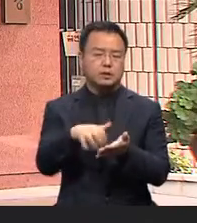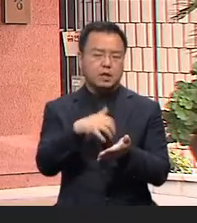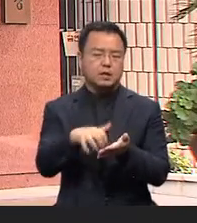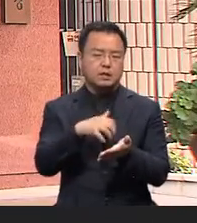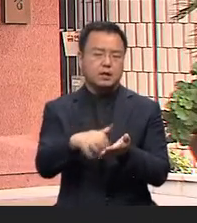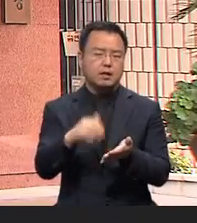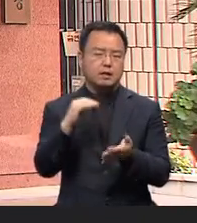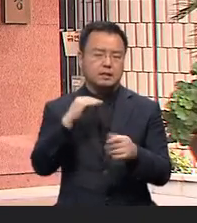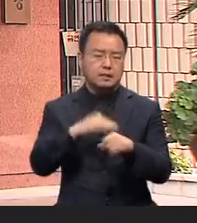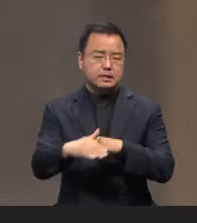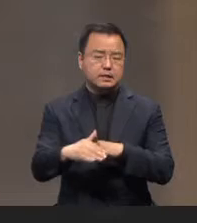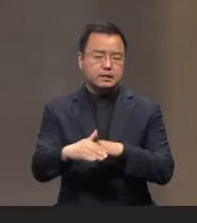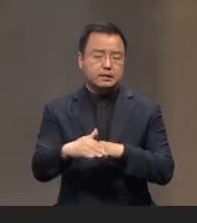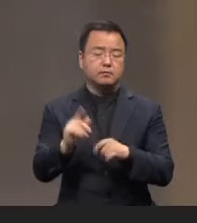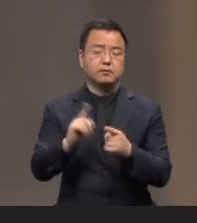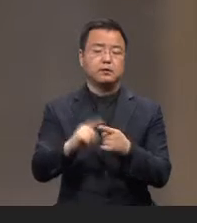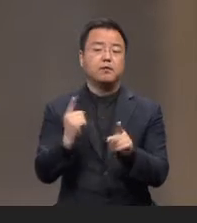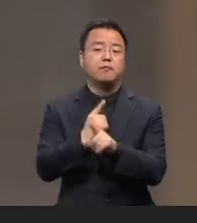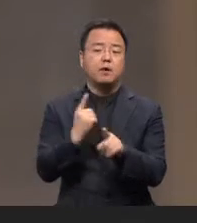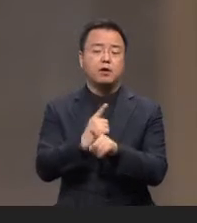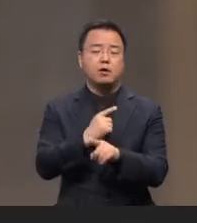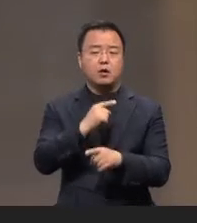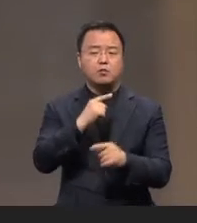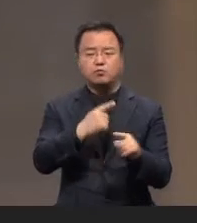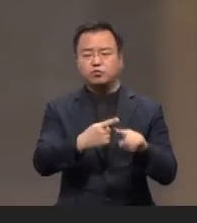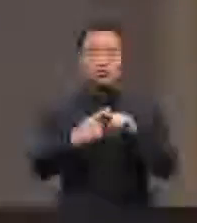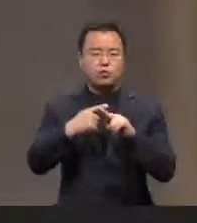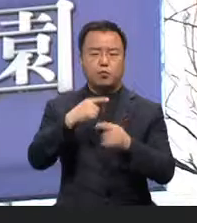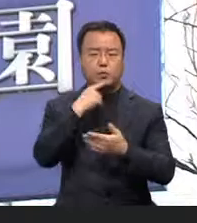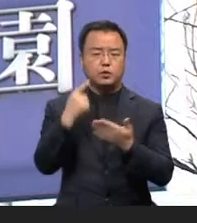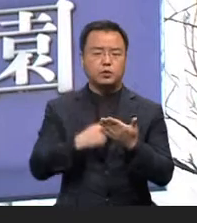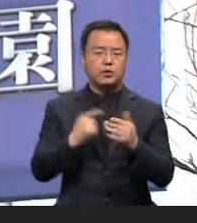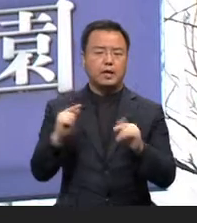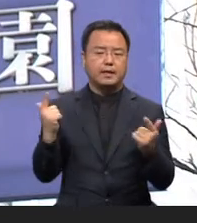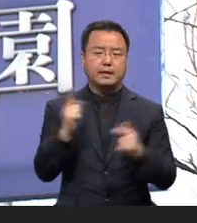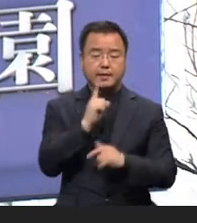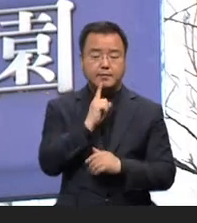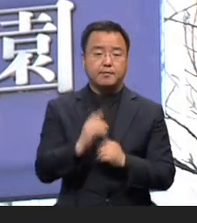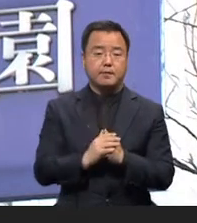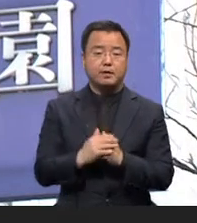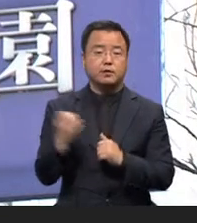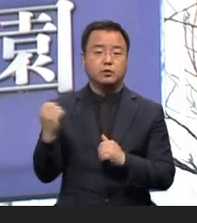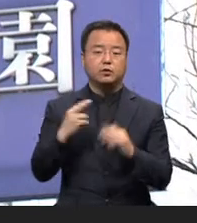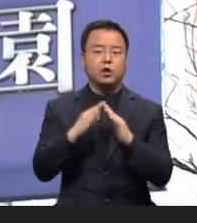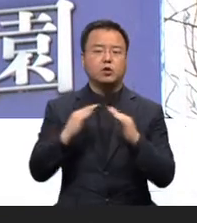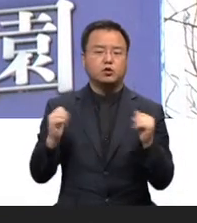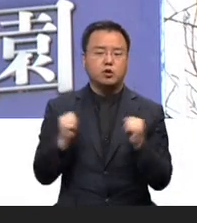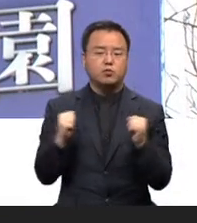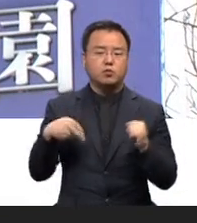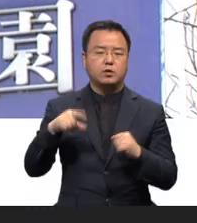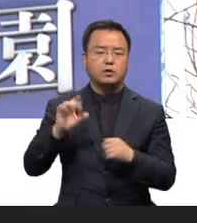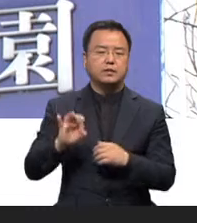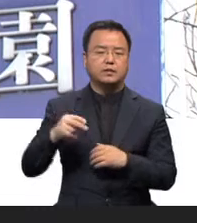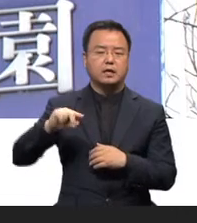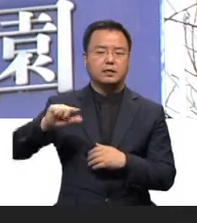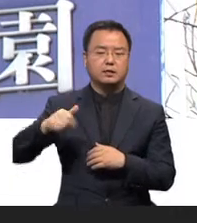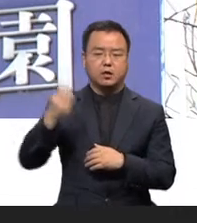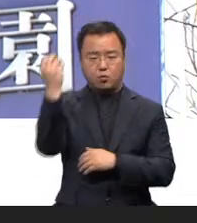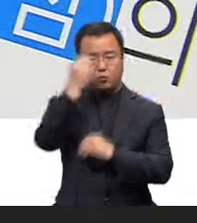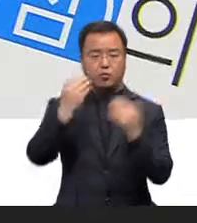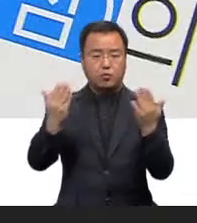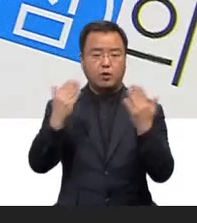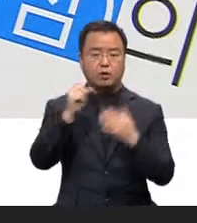자 사구가 무조건 분리 하지만은 않다 고 설명했습니다 게다가 전북 상산고 는 서울보다 기준 점수가 더